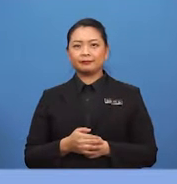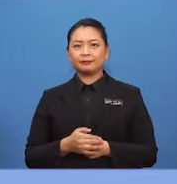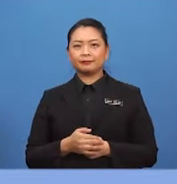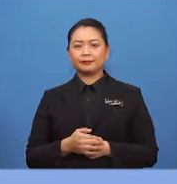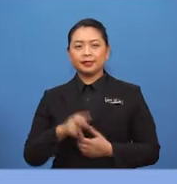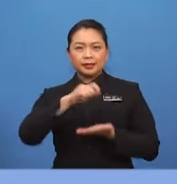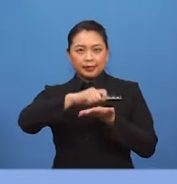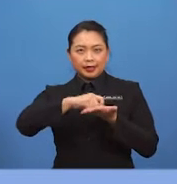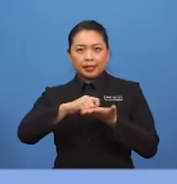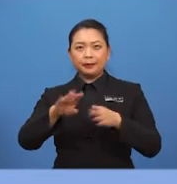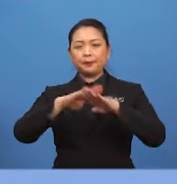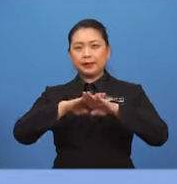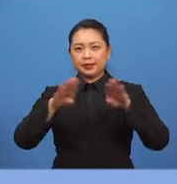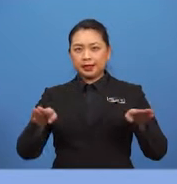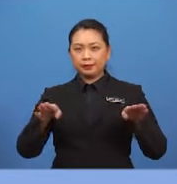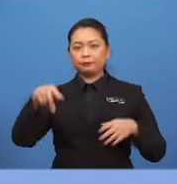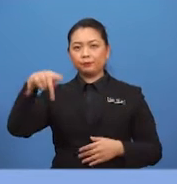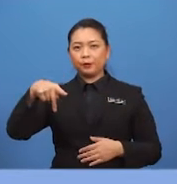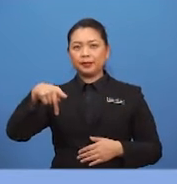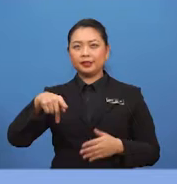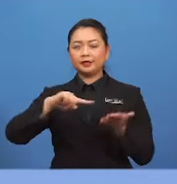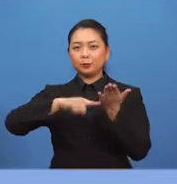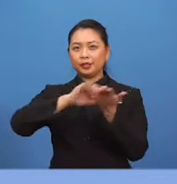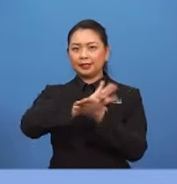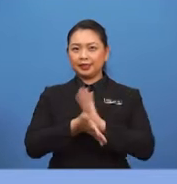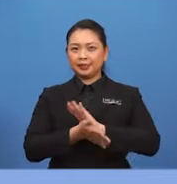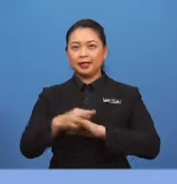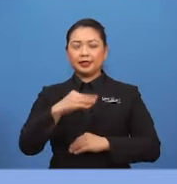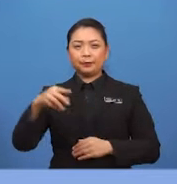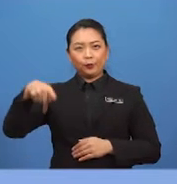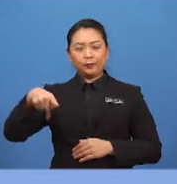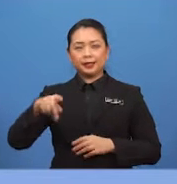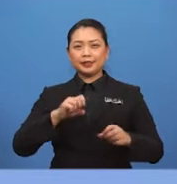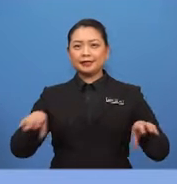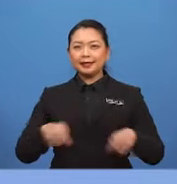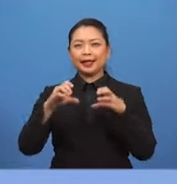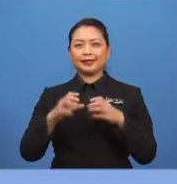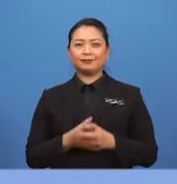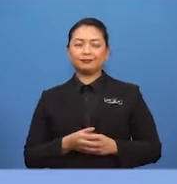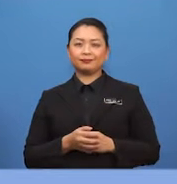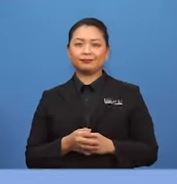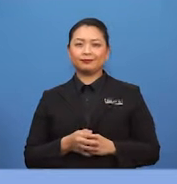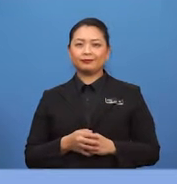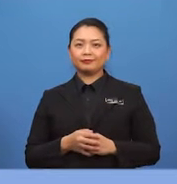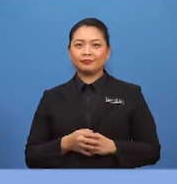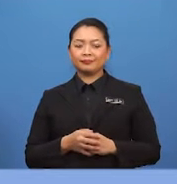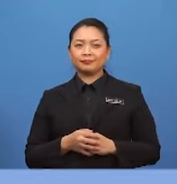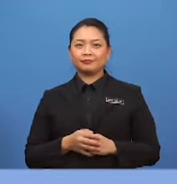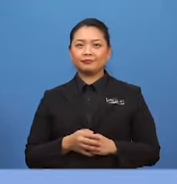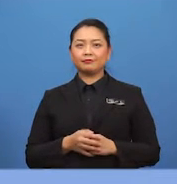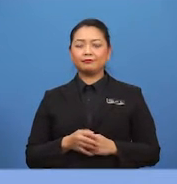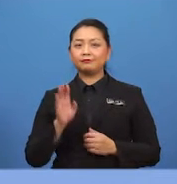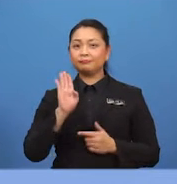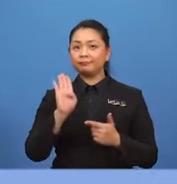A, nyatakan perbezaan polimer semula jadi dan polimer sintetik.